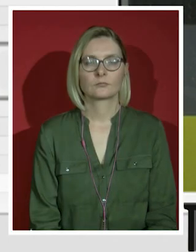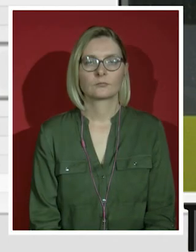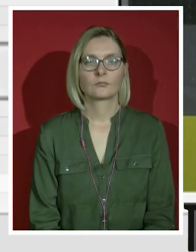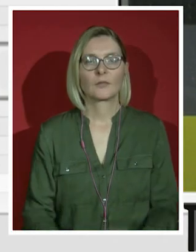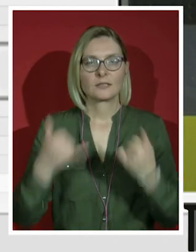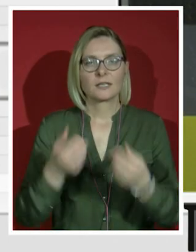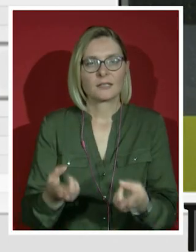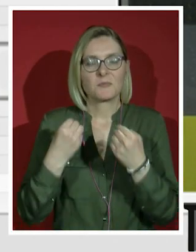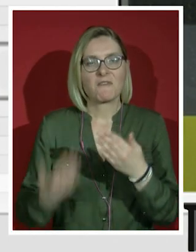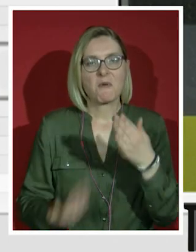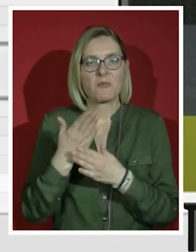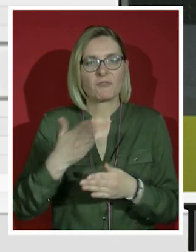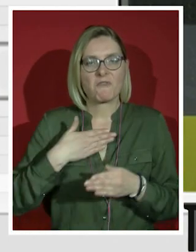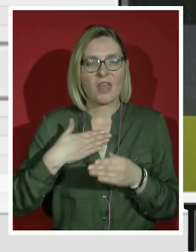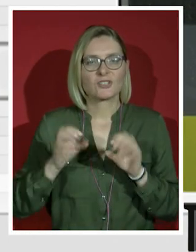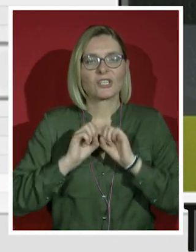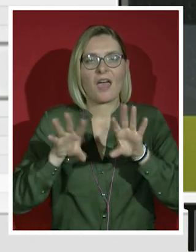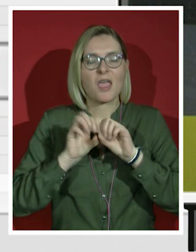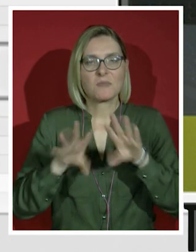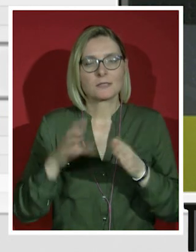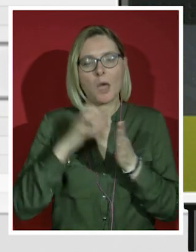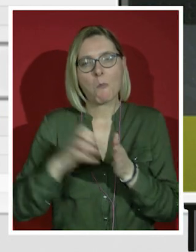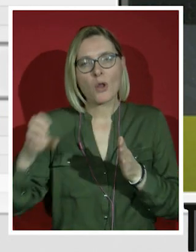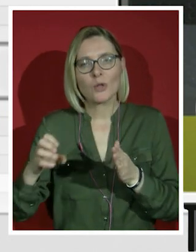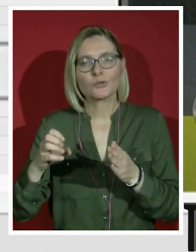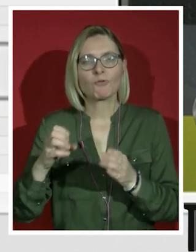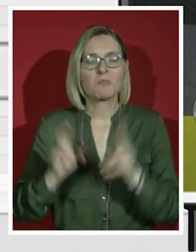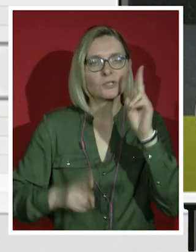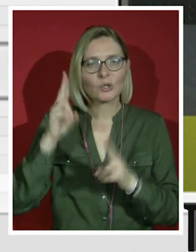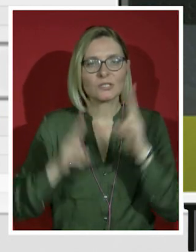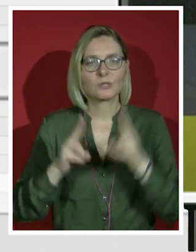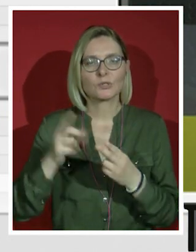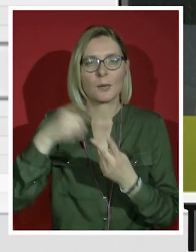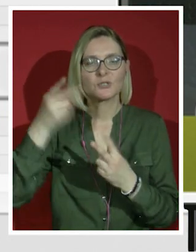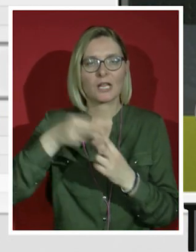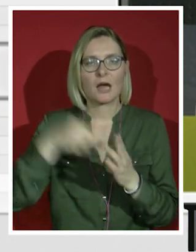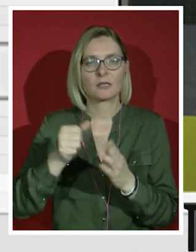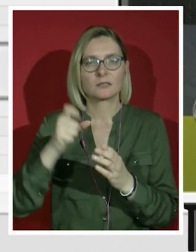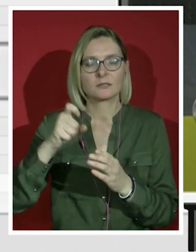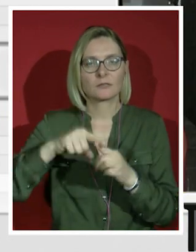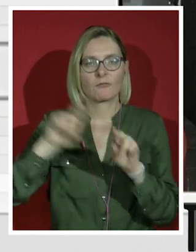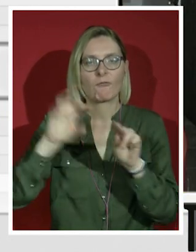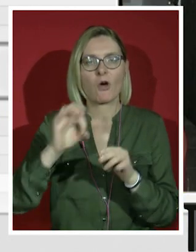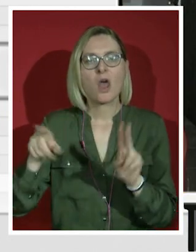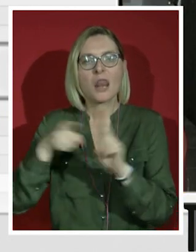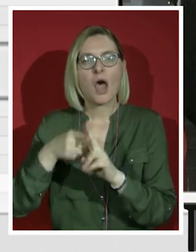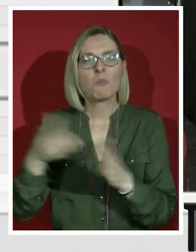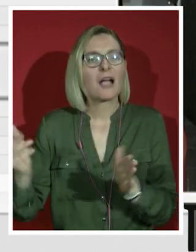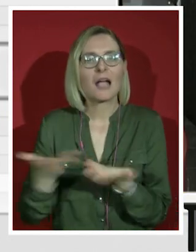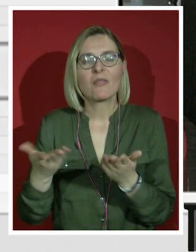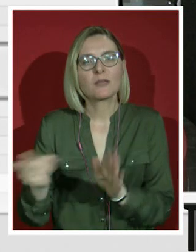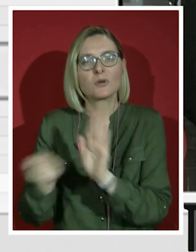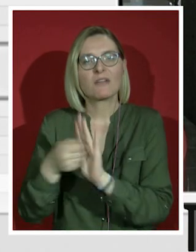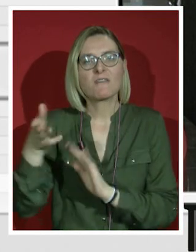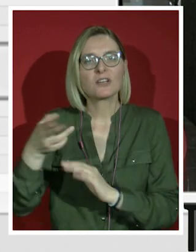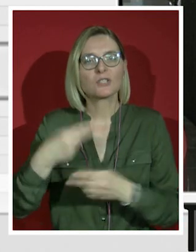Се враќаме повторно во нашата емисија, продолжуваме на тема пчеларство. Наум, каде го пласирате вашите